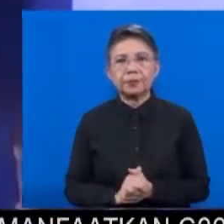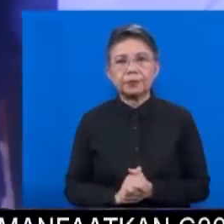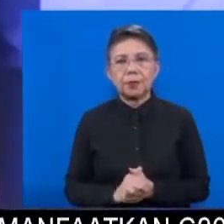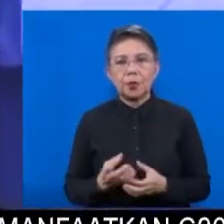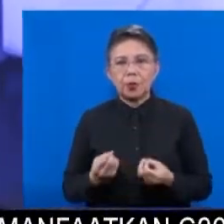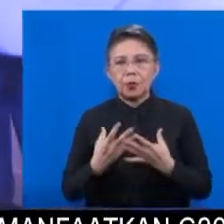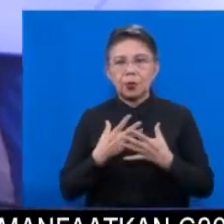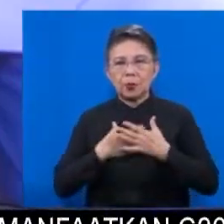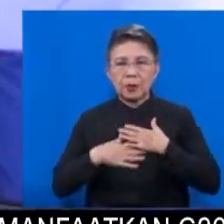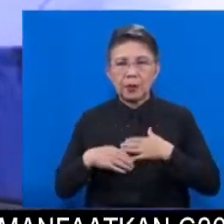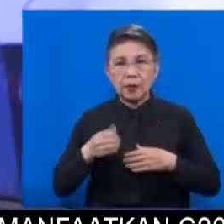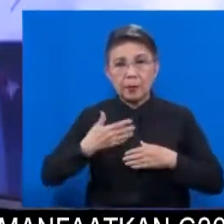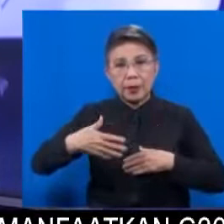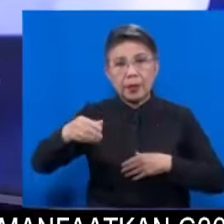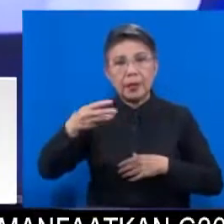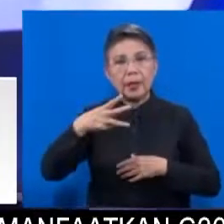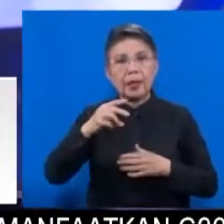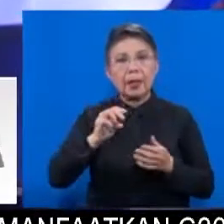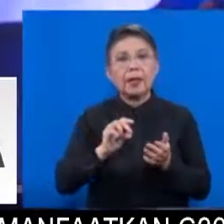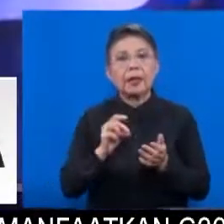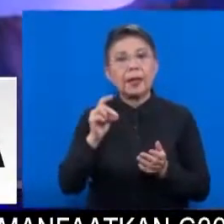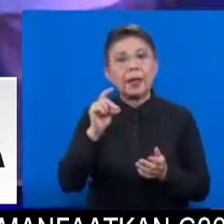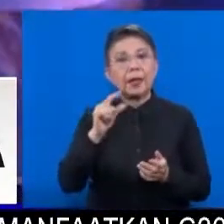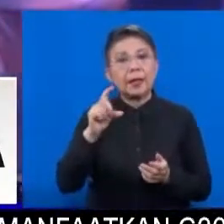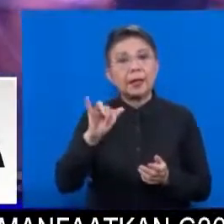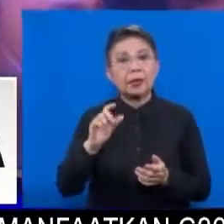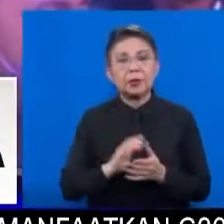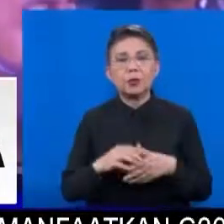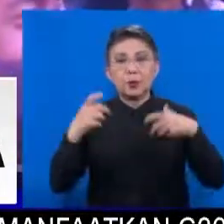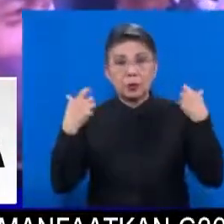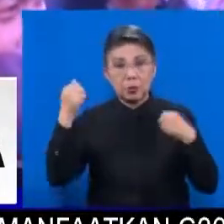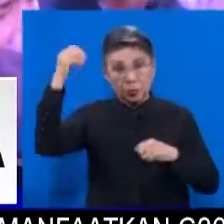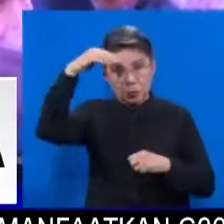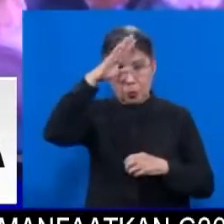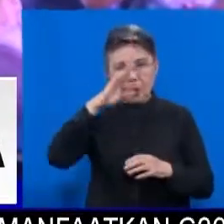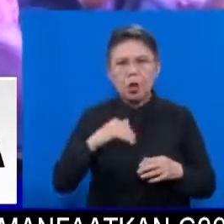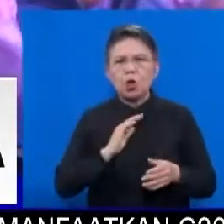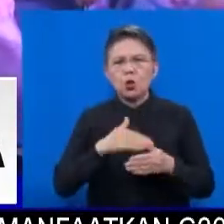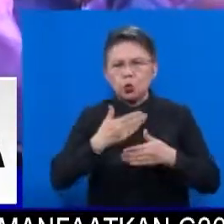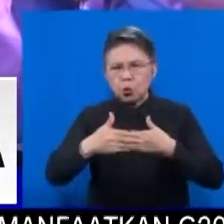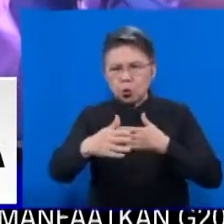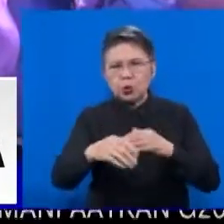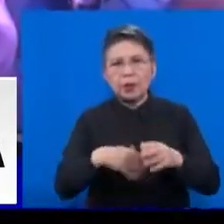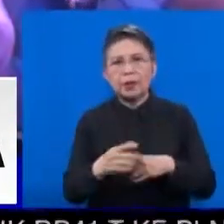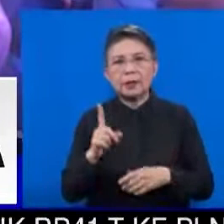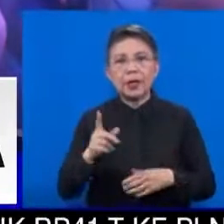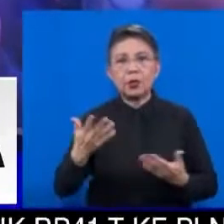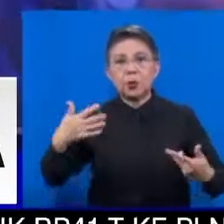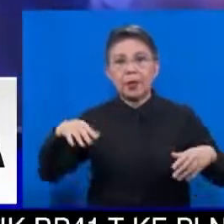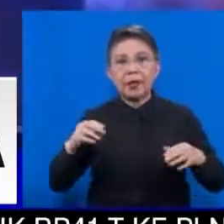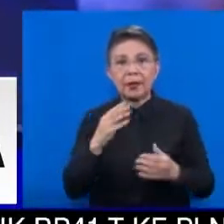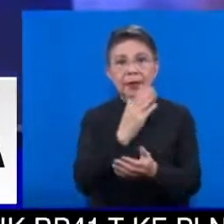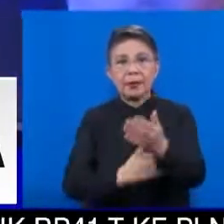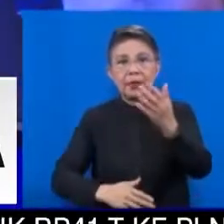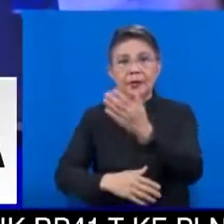Ungkapan bela sungkawa atas kepergian Emeril Khan Mumtaz, putra sulung Gubernur Jawa Barat Ridwan Kamil, terus mengalir. Seorang penari difabel datang